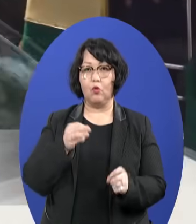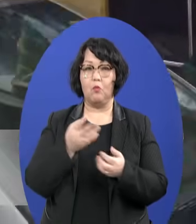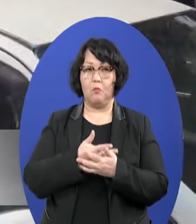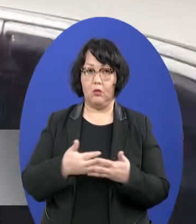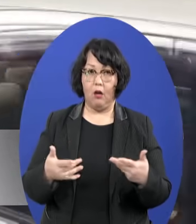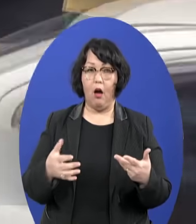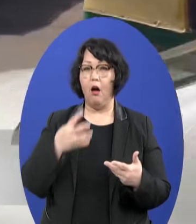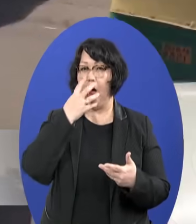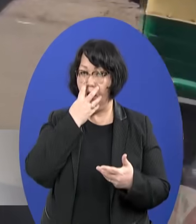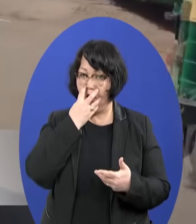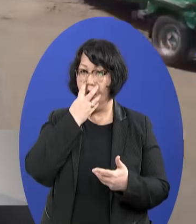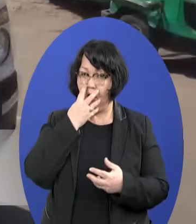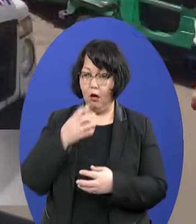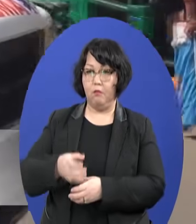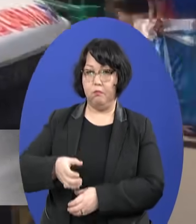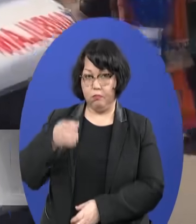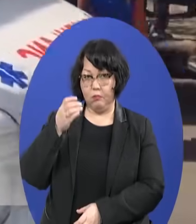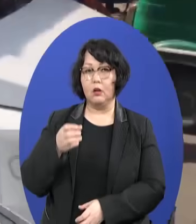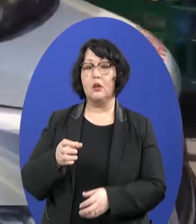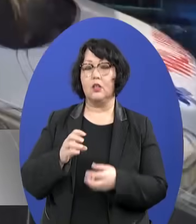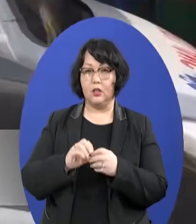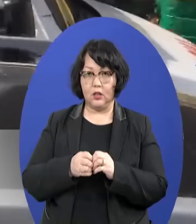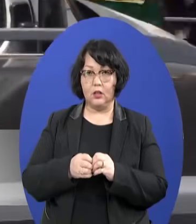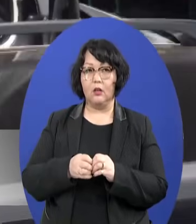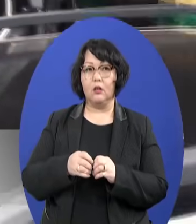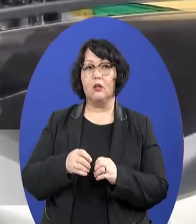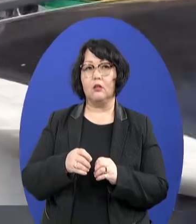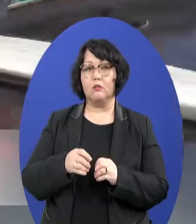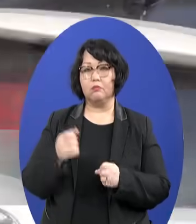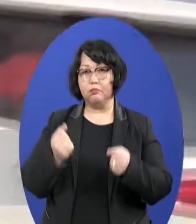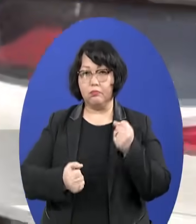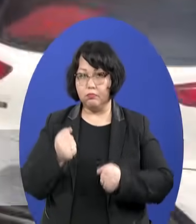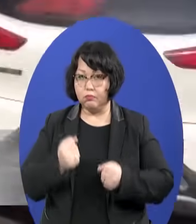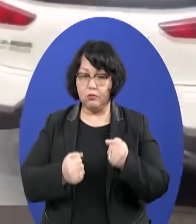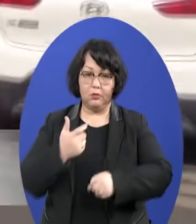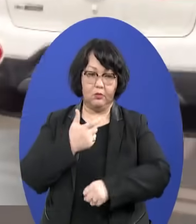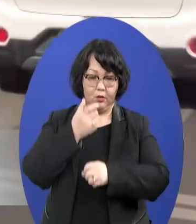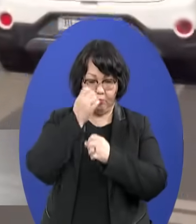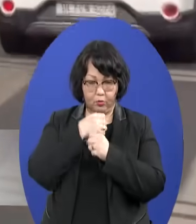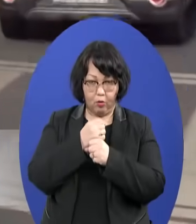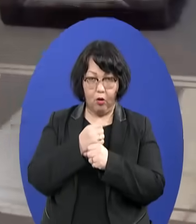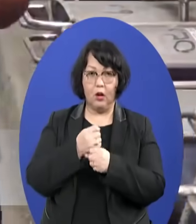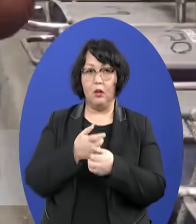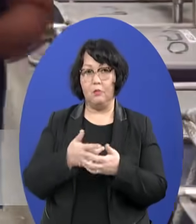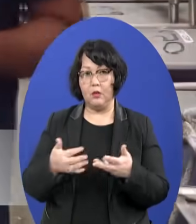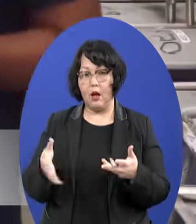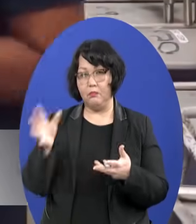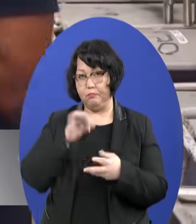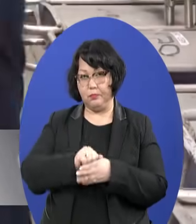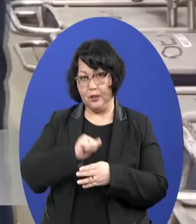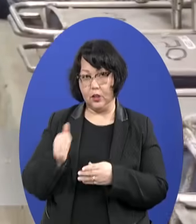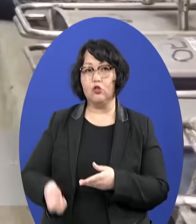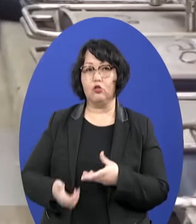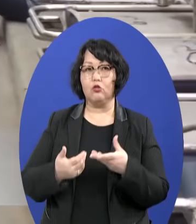материал хүчилтөрөгчийн концентрацууд, за хээрийн хөдөлгөөнт эмнэлгүүд, лабораторийн төхөөрөмжүүдийг нийлүүлэхийн тулд боломжтой бүхнээ